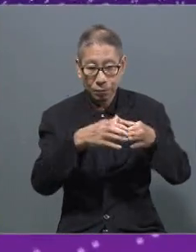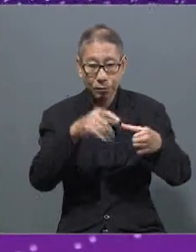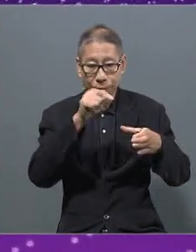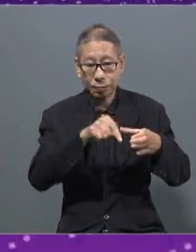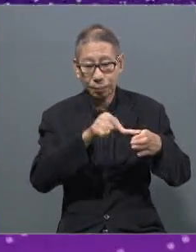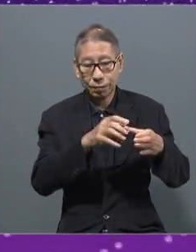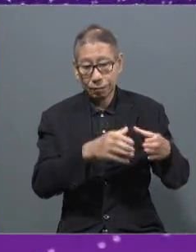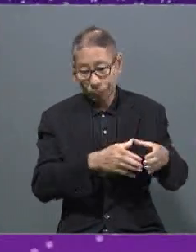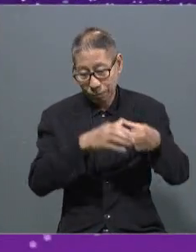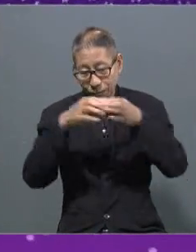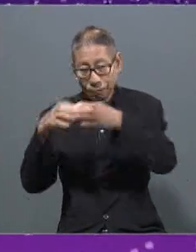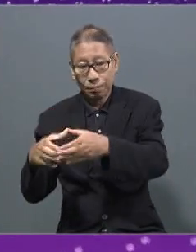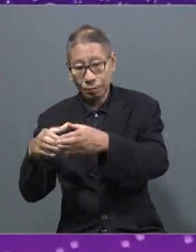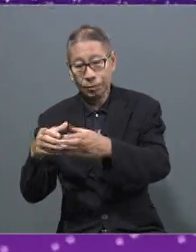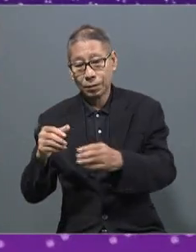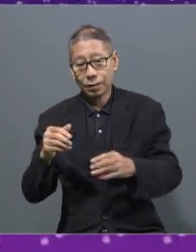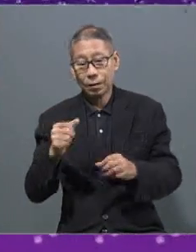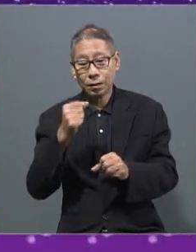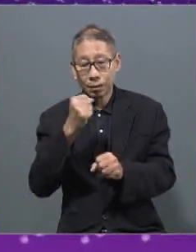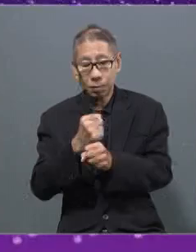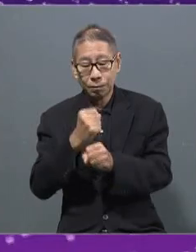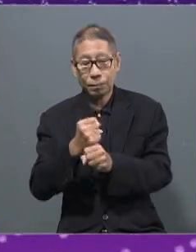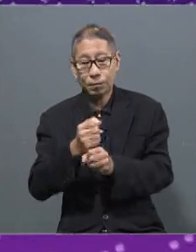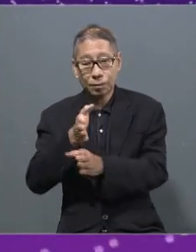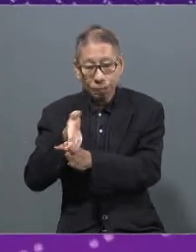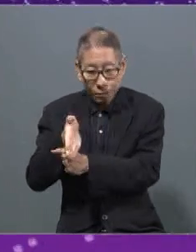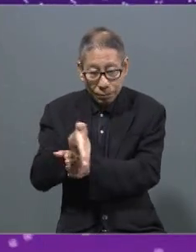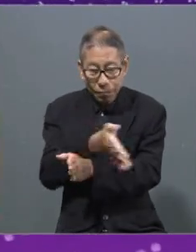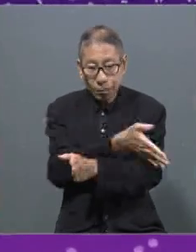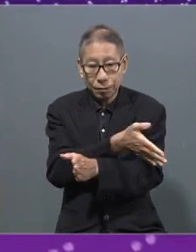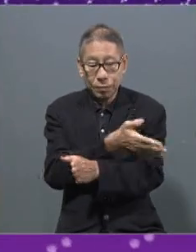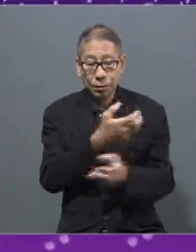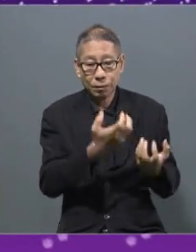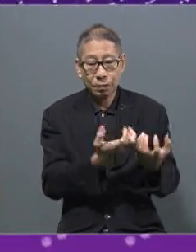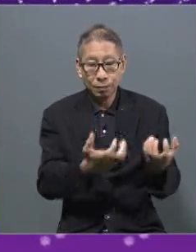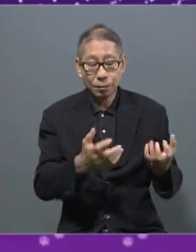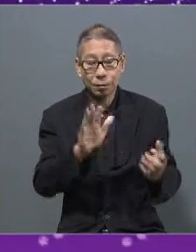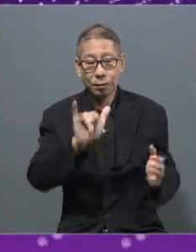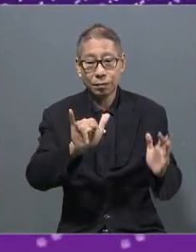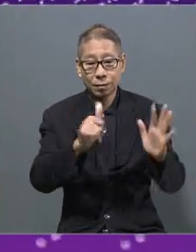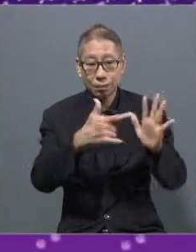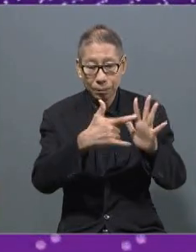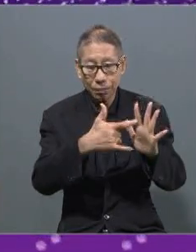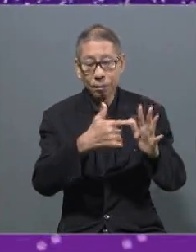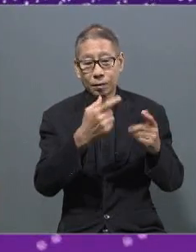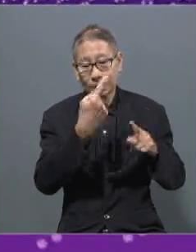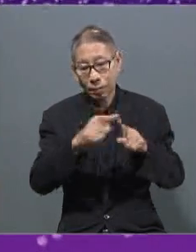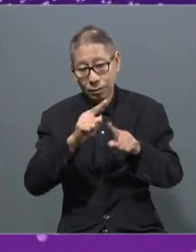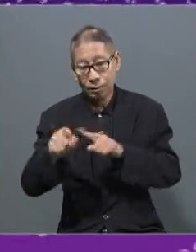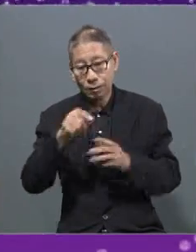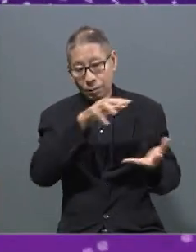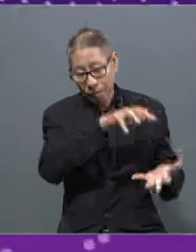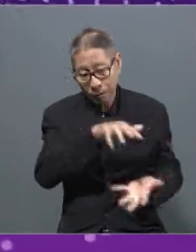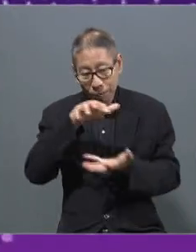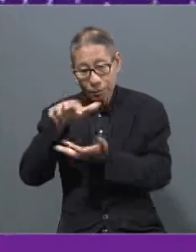พร้อมกับสิ่งที่เราได้นำไปล่วงหน้าแล้วก็คือการส่งเวชภัณฑ์ต่างๆเช่นกลุ่มของหยูกยาทั้งหลาย